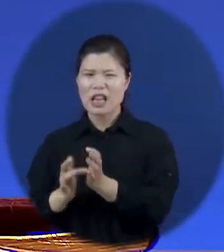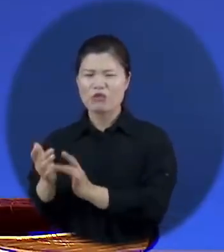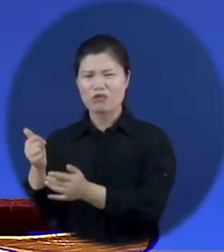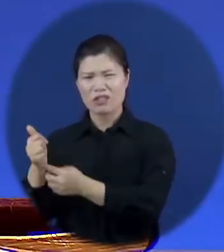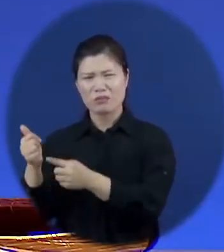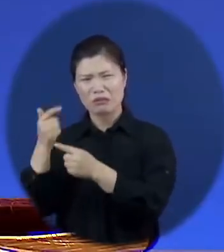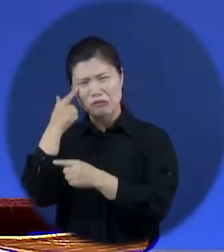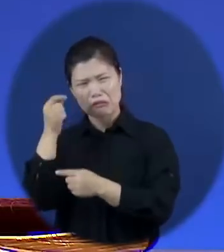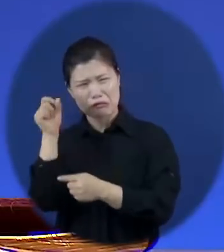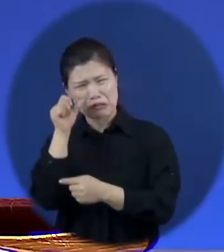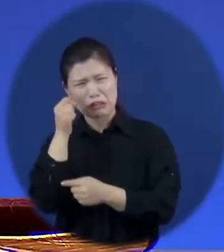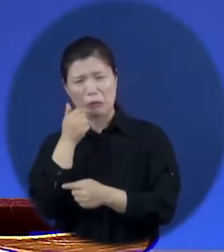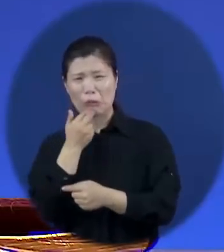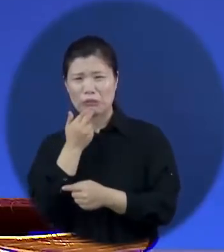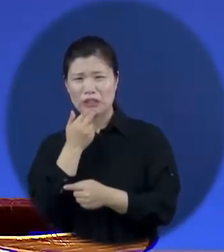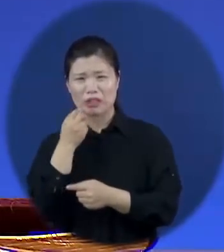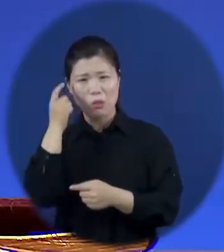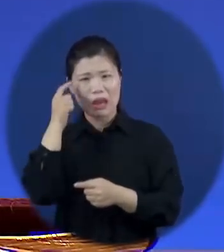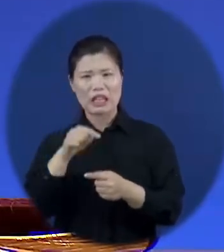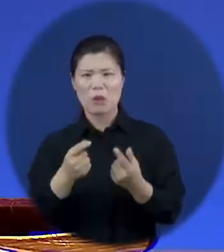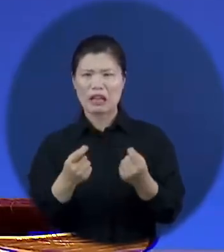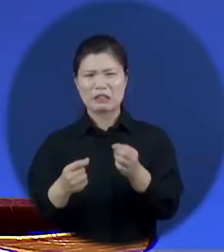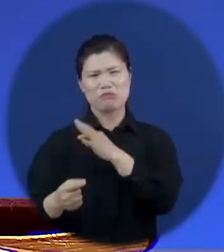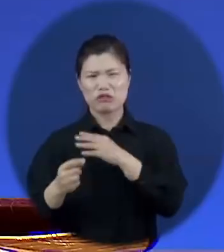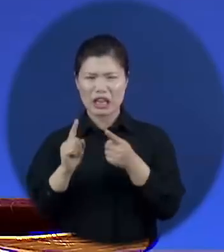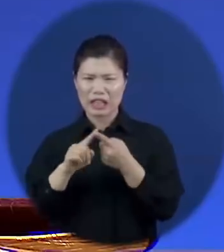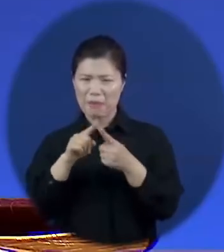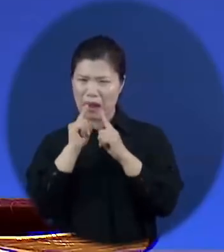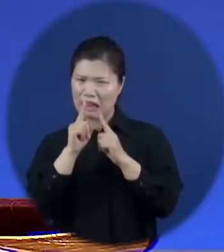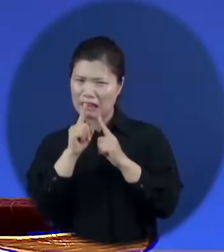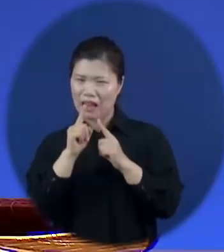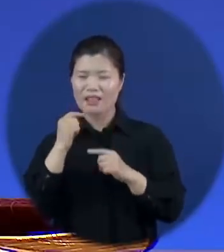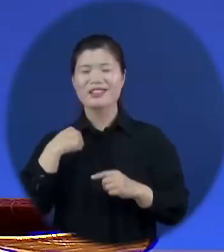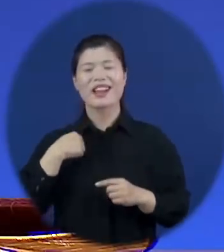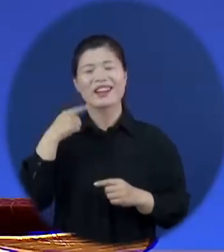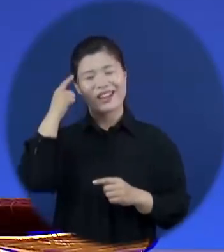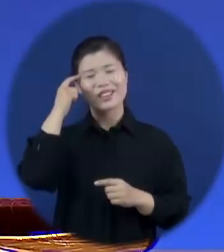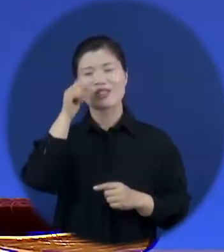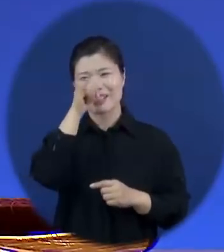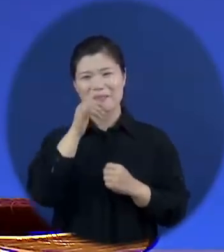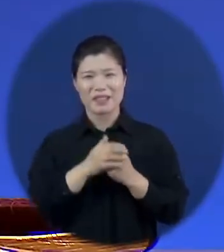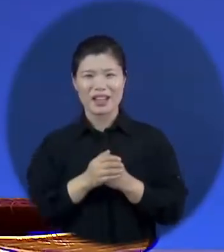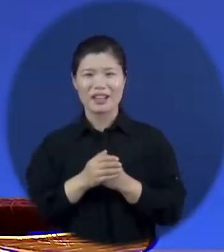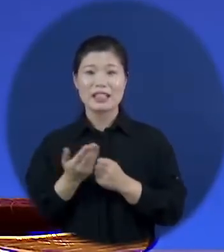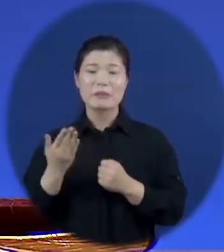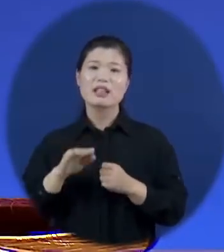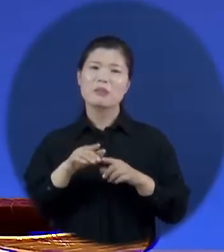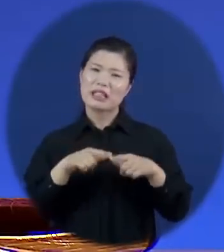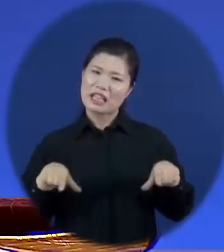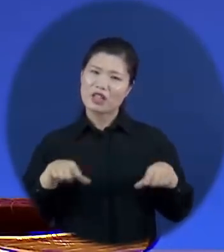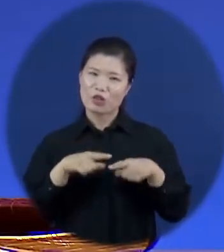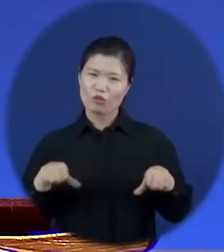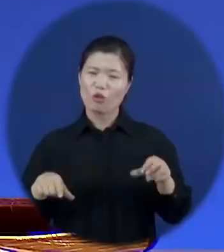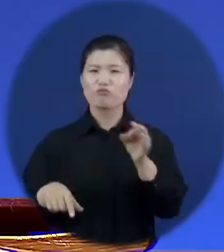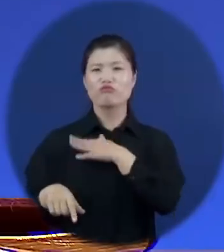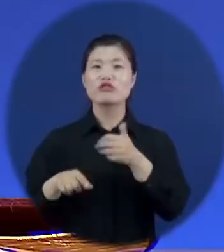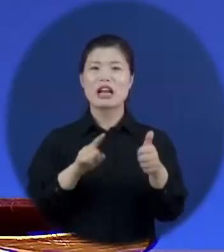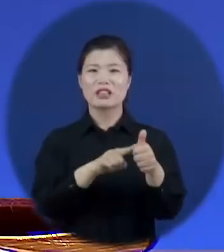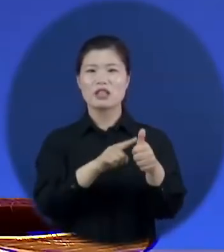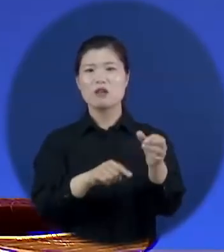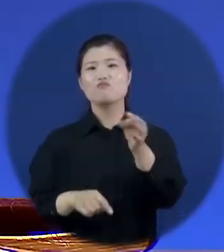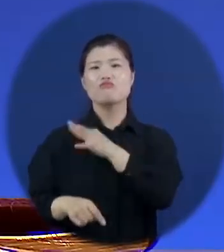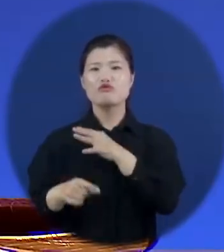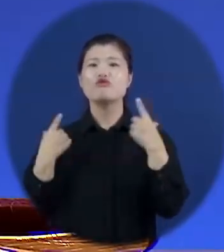없이 이런 말씀을 하셨을까라는 생각도 해봅니다. 대체로 부자들은요,